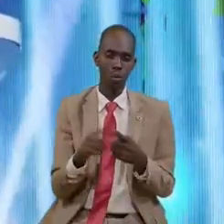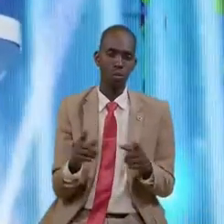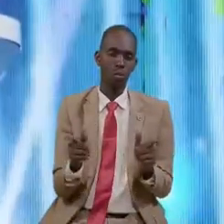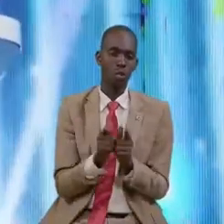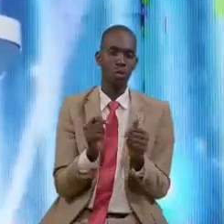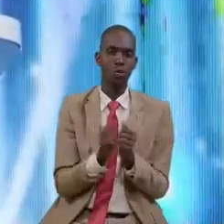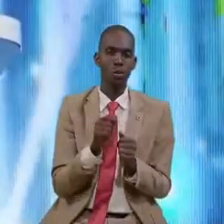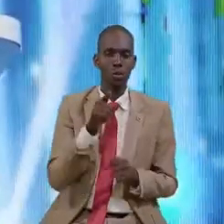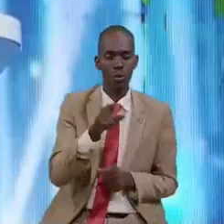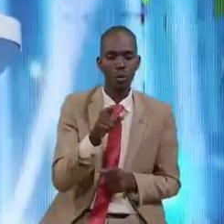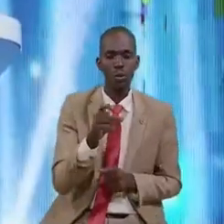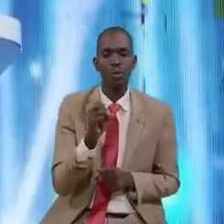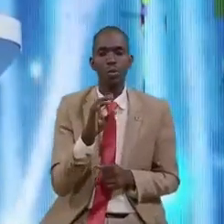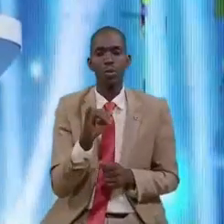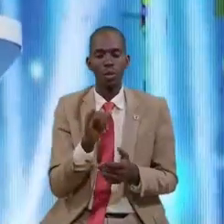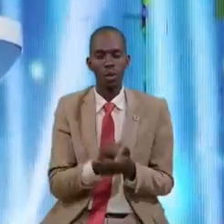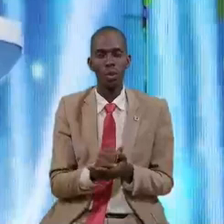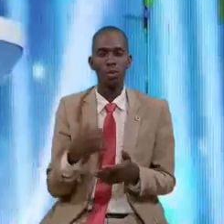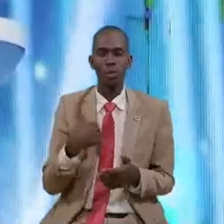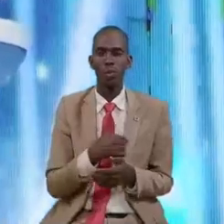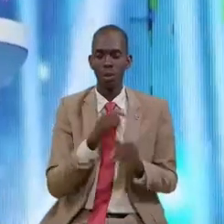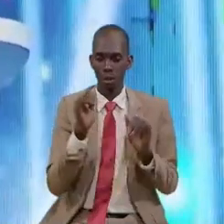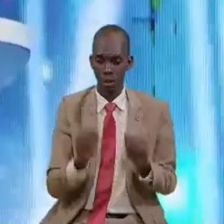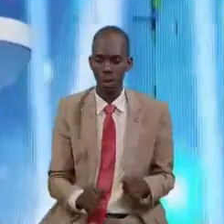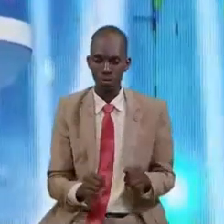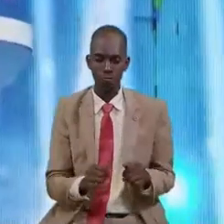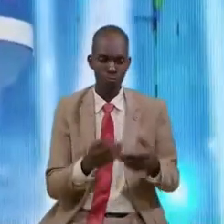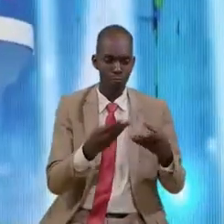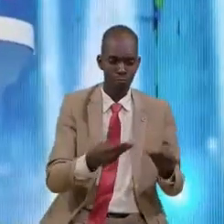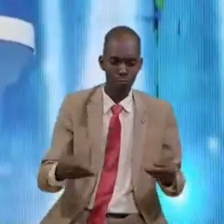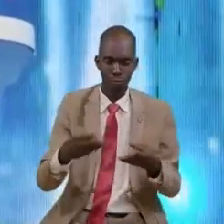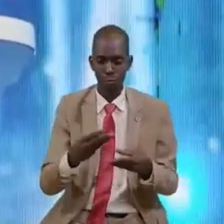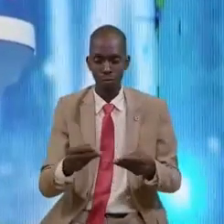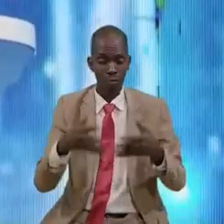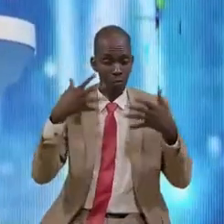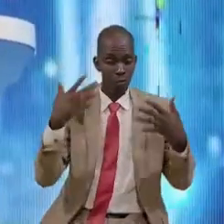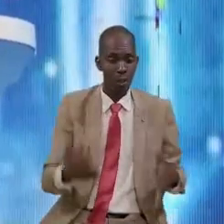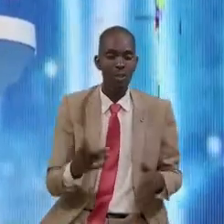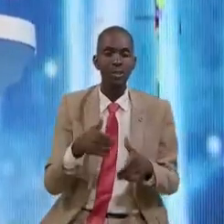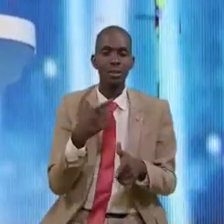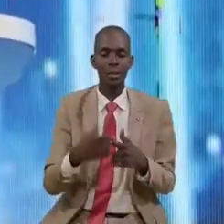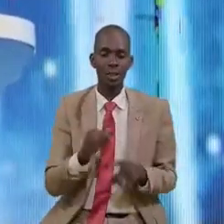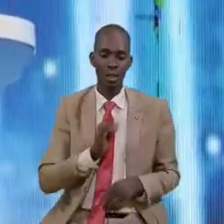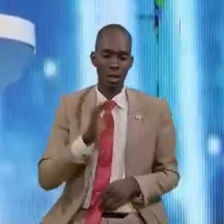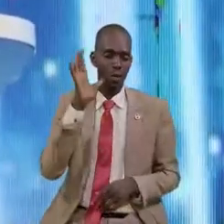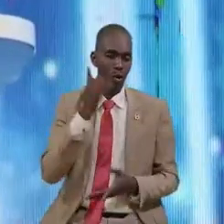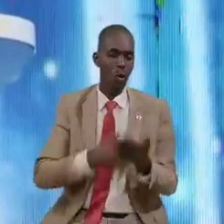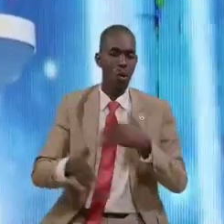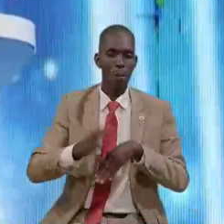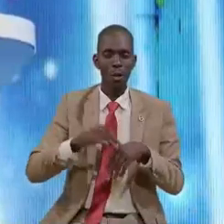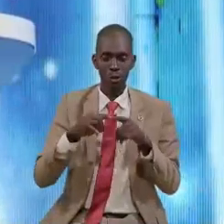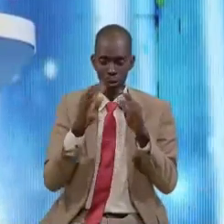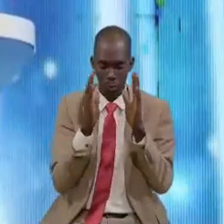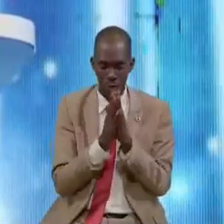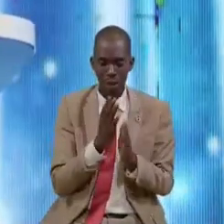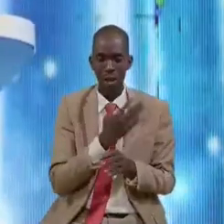vos informations afin que après ceci, je vienne prier pour vous et les miracles de